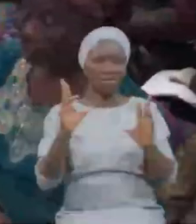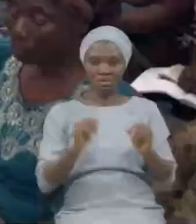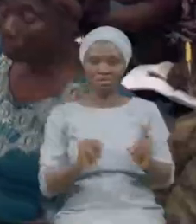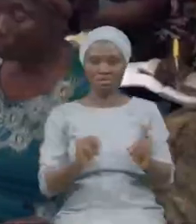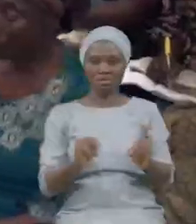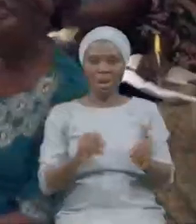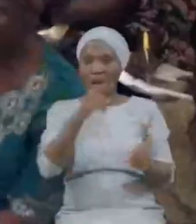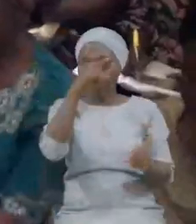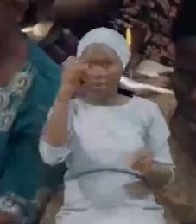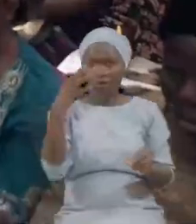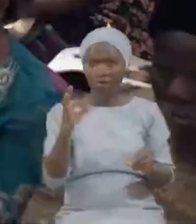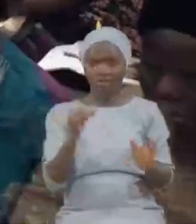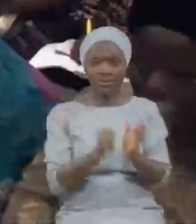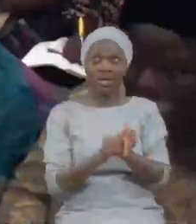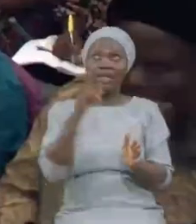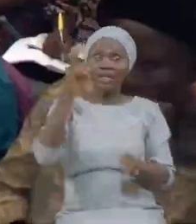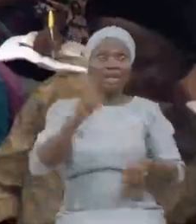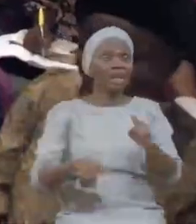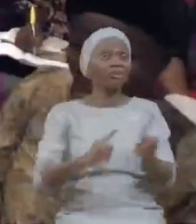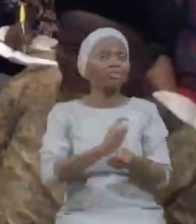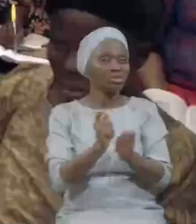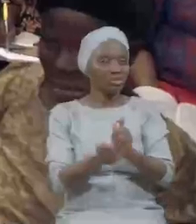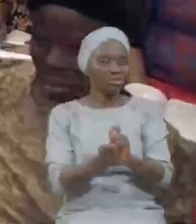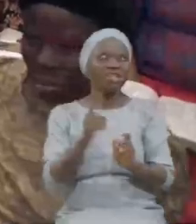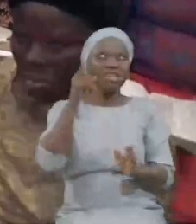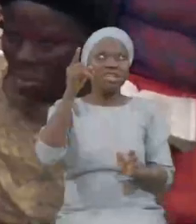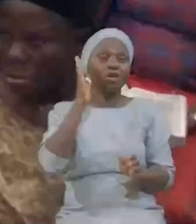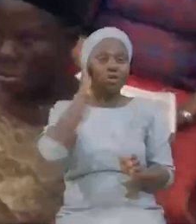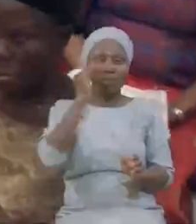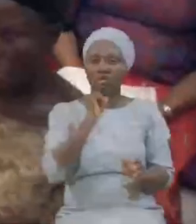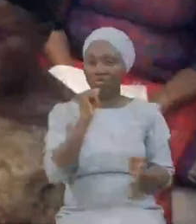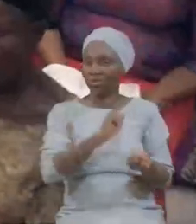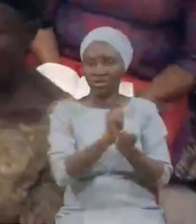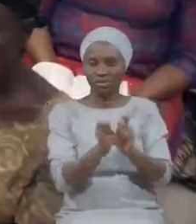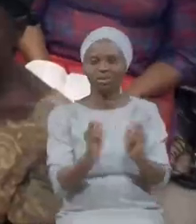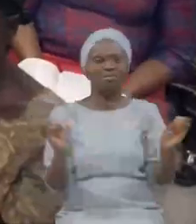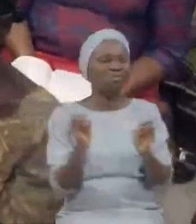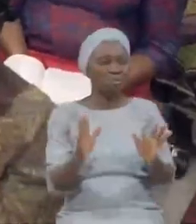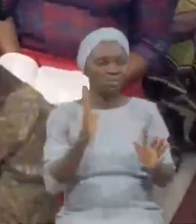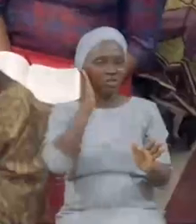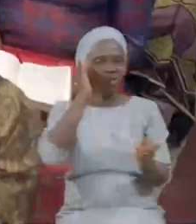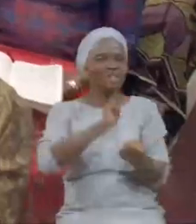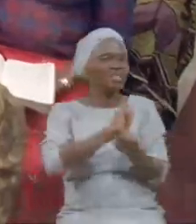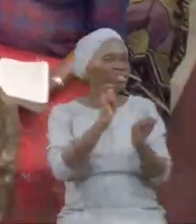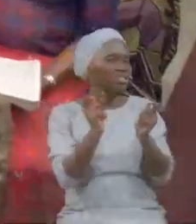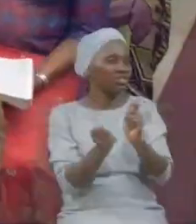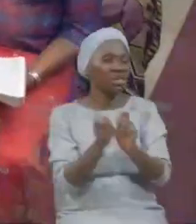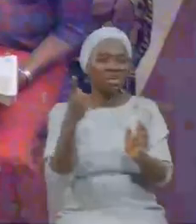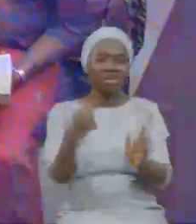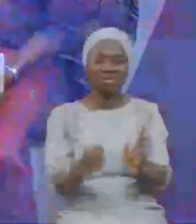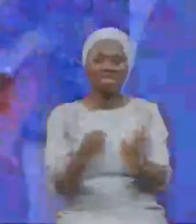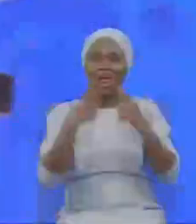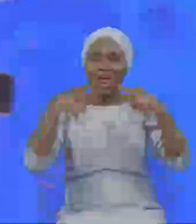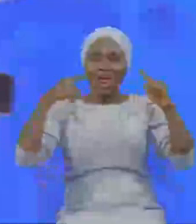Il n'y a rien qui le déplace. À cause de cela, il ne peut pas changer. Il ne changera pas. Rien ne changera